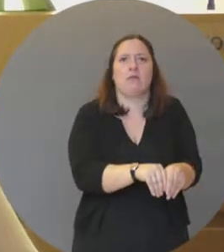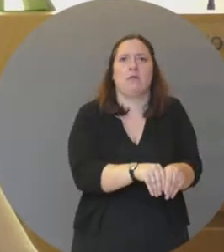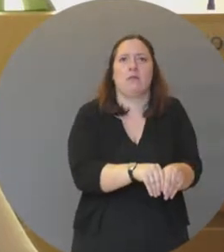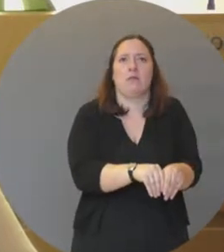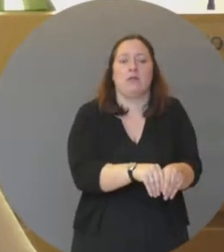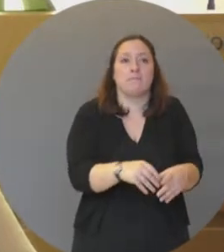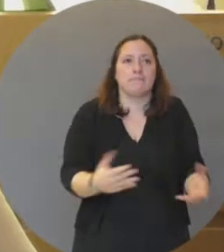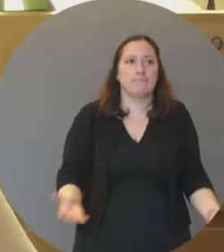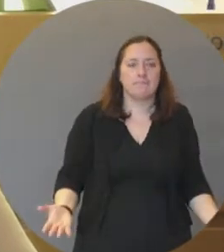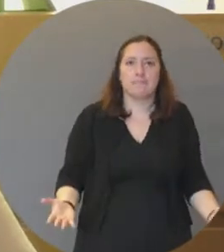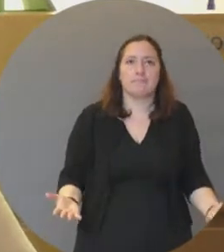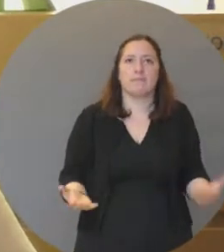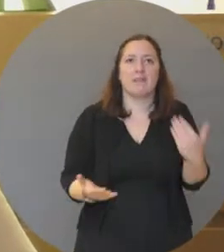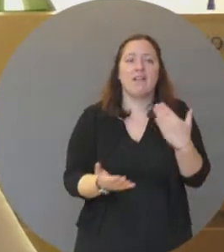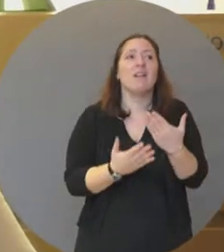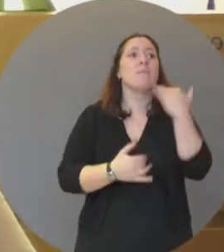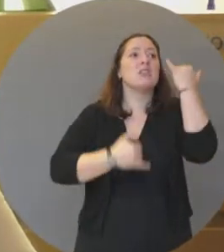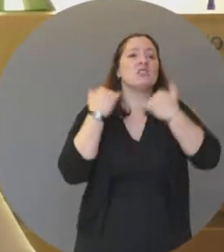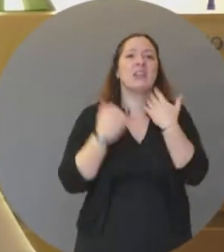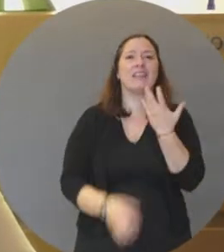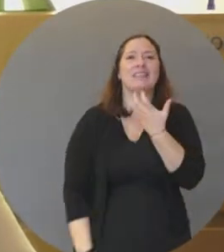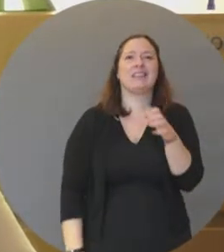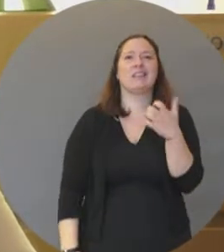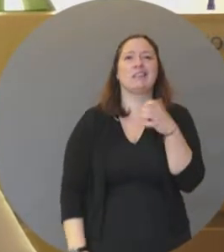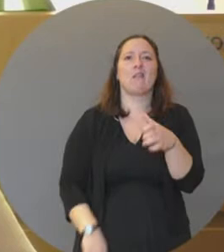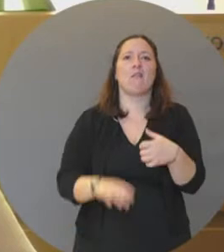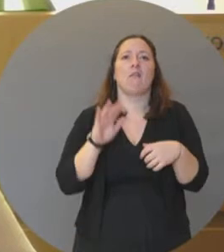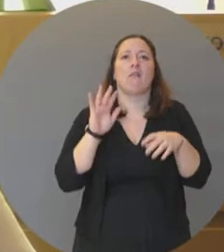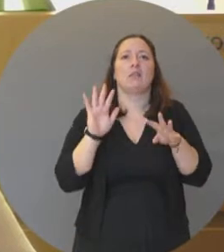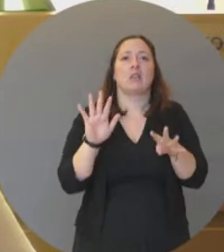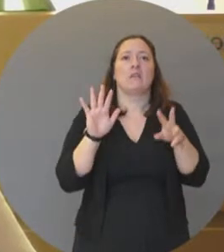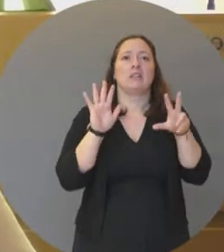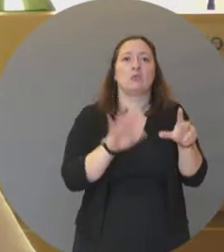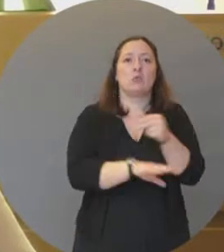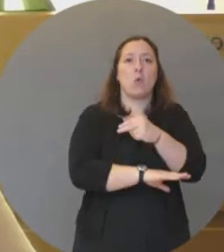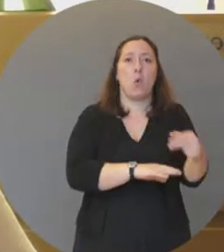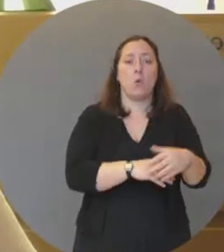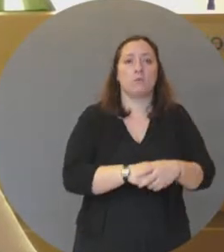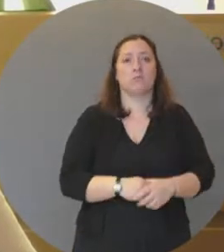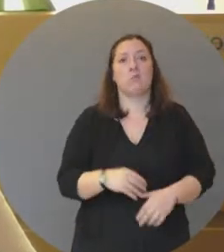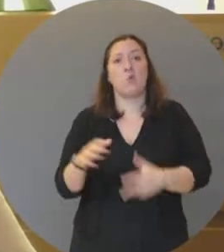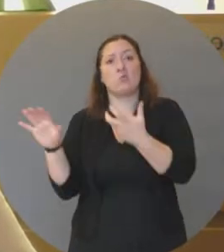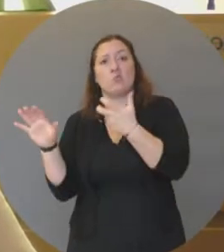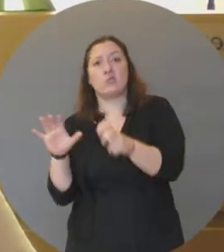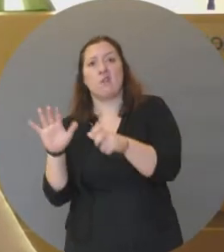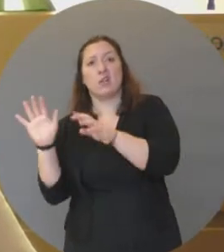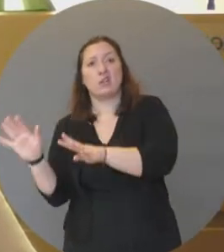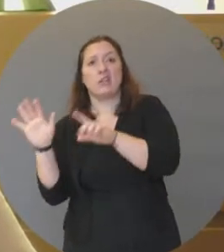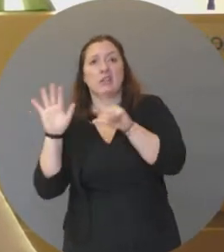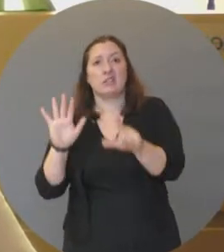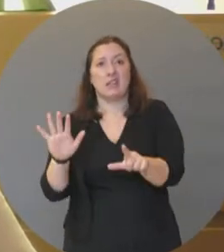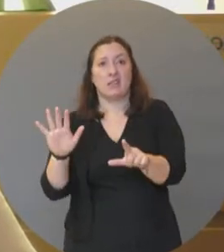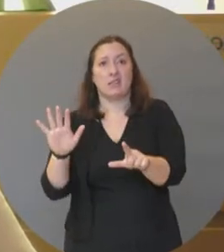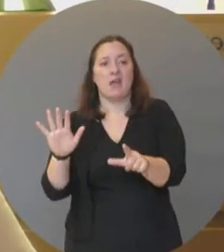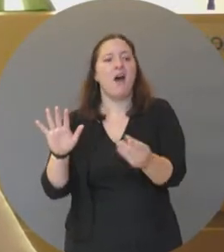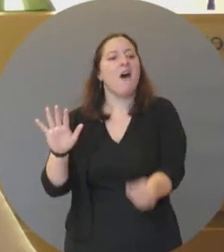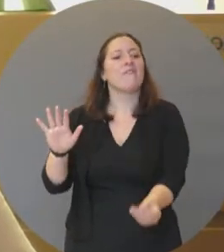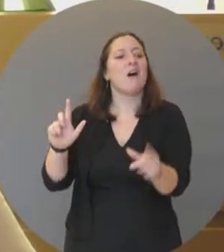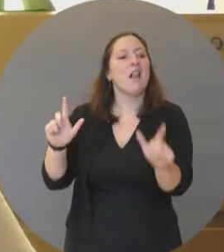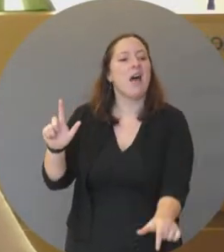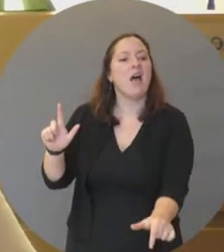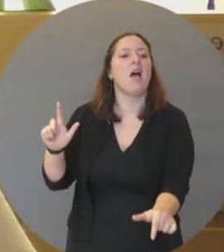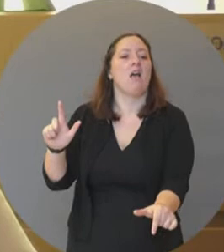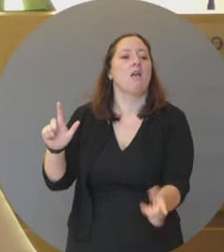puisse vivre avec 598 euros 897 avec un enfant c'est